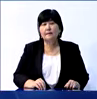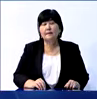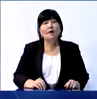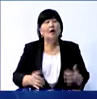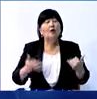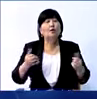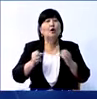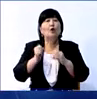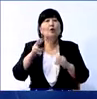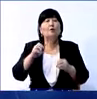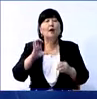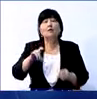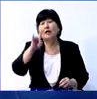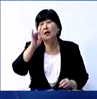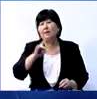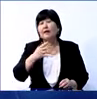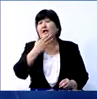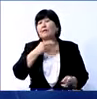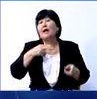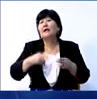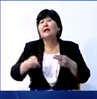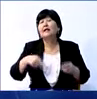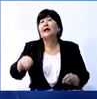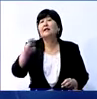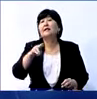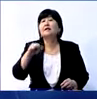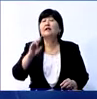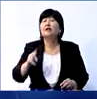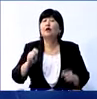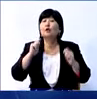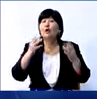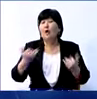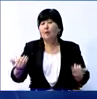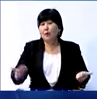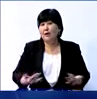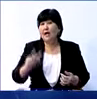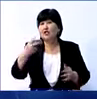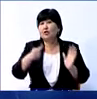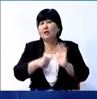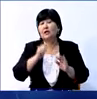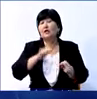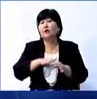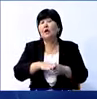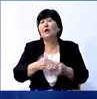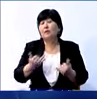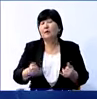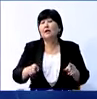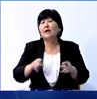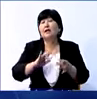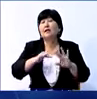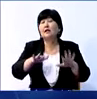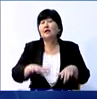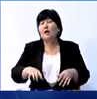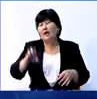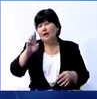Бүгін 13 маусым қазақстандық мәнерлеп сырғанаушы Денис Теннің туған күні. Көзі тірі болғанда 26 жасқа толар еді. Желі қолданушылары